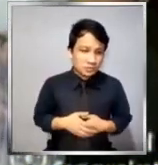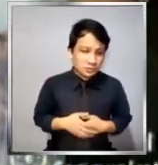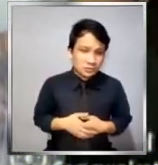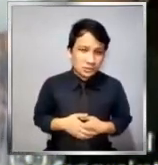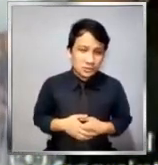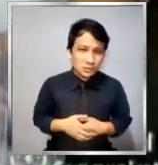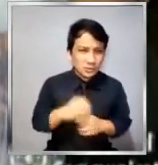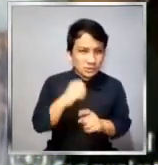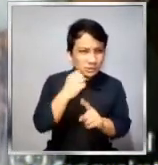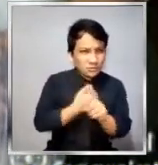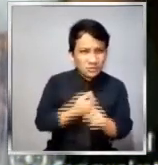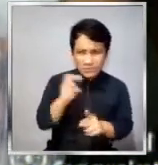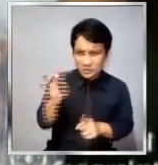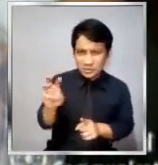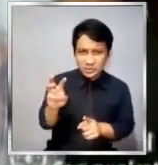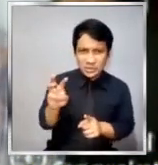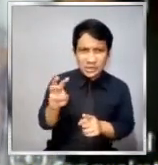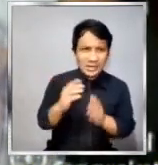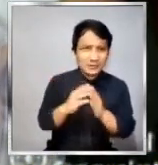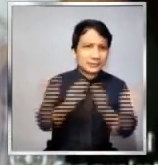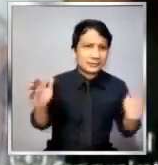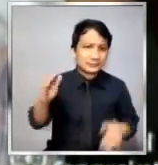na ibinaba, naging